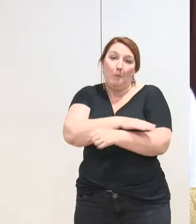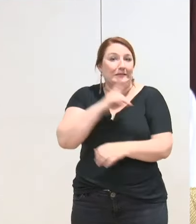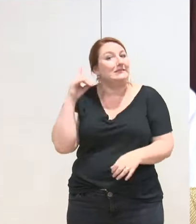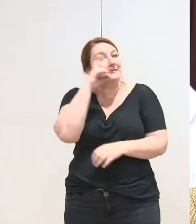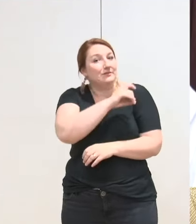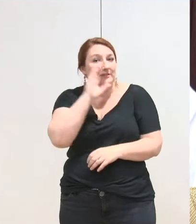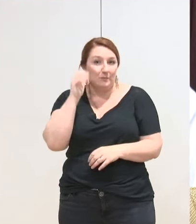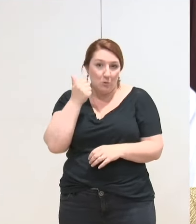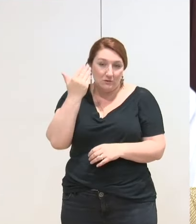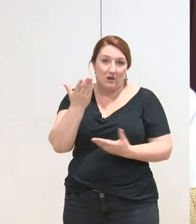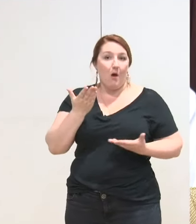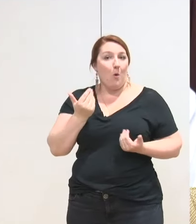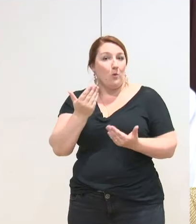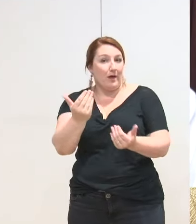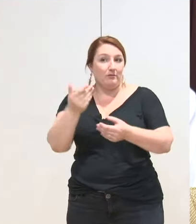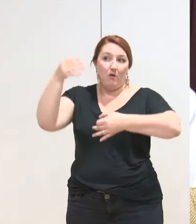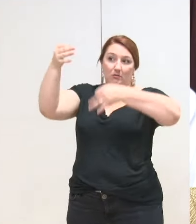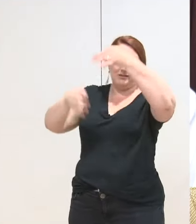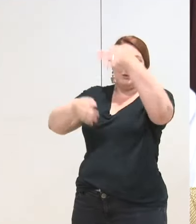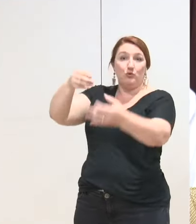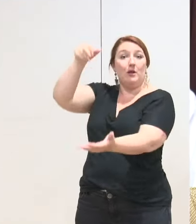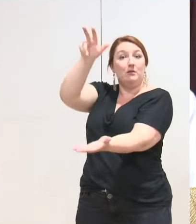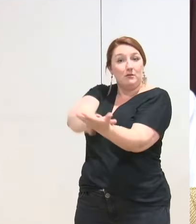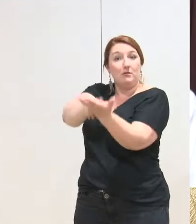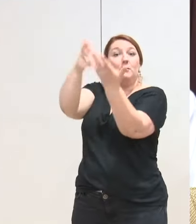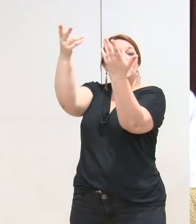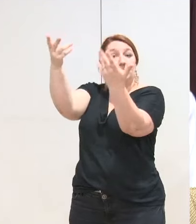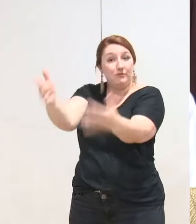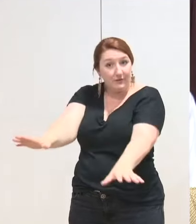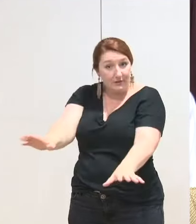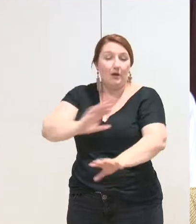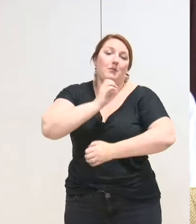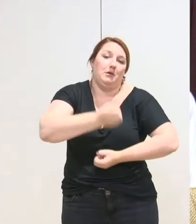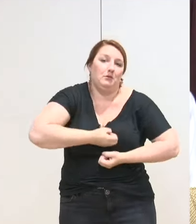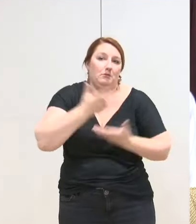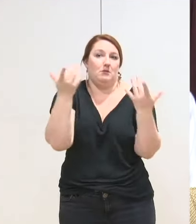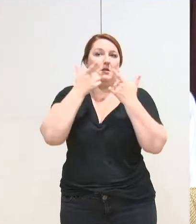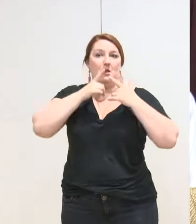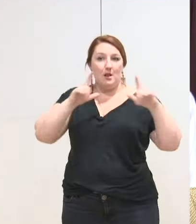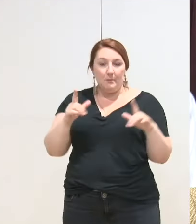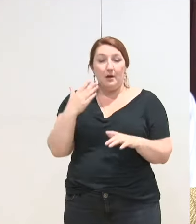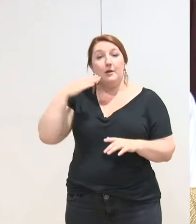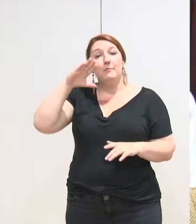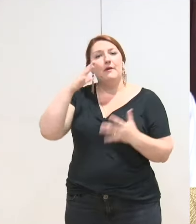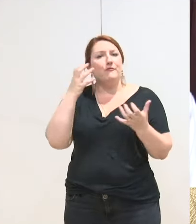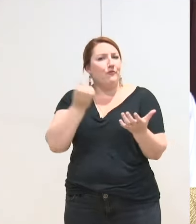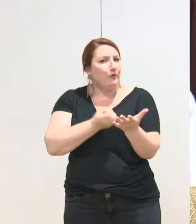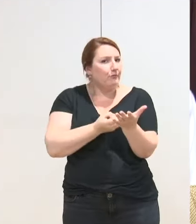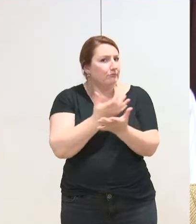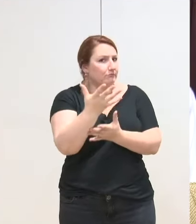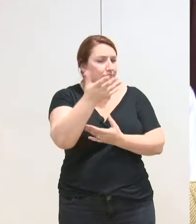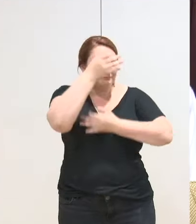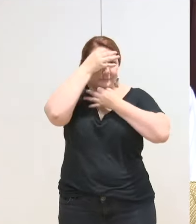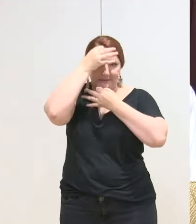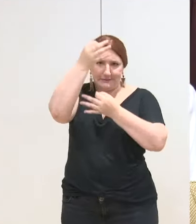pour ça que nous attendrons le jugement du tribunal administratif pour pouvoir s'exprimer pleinement par contre je souhaite apporter quelques petites